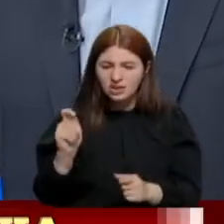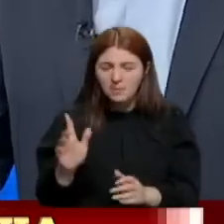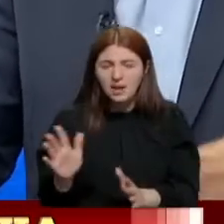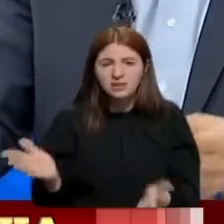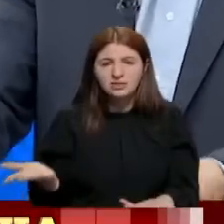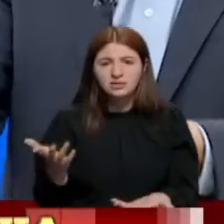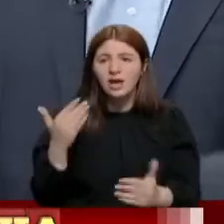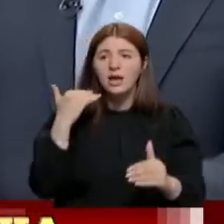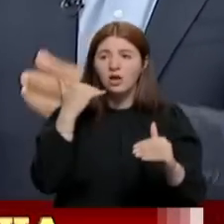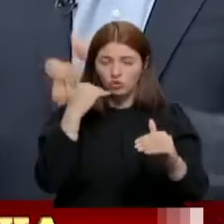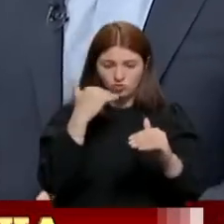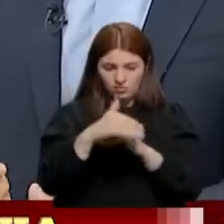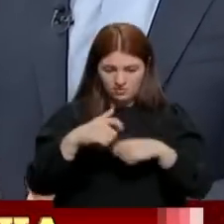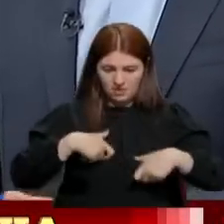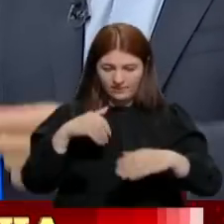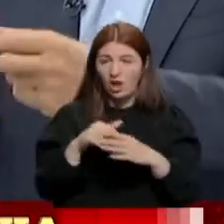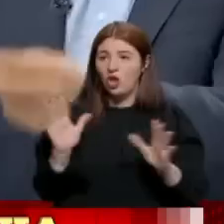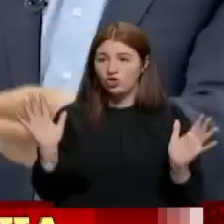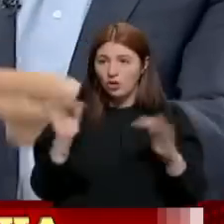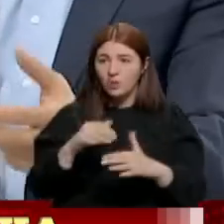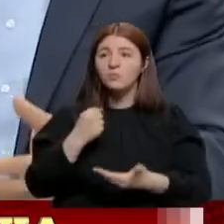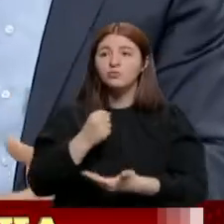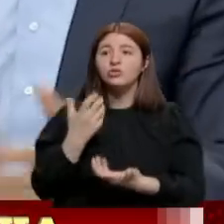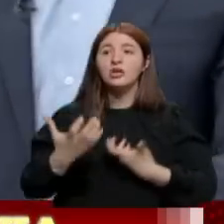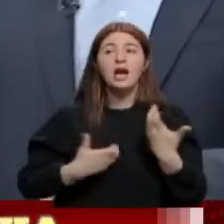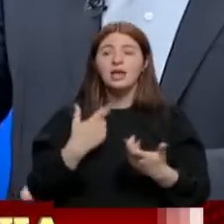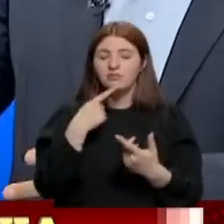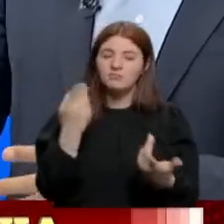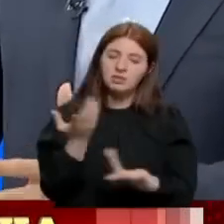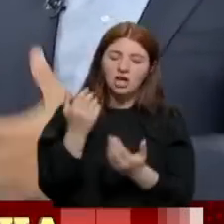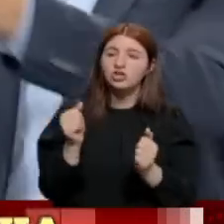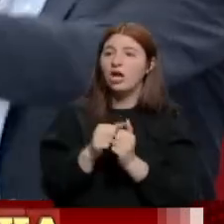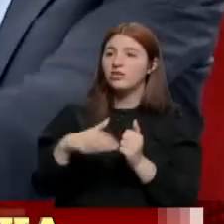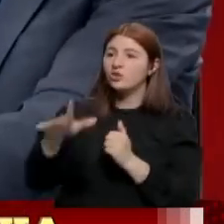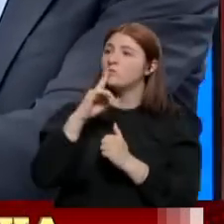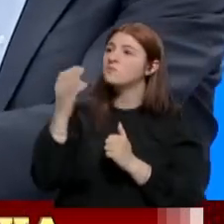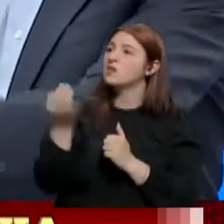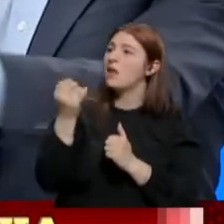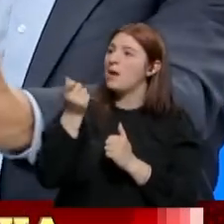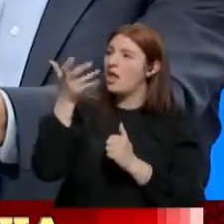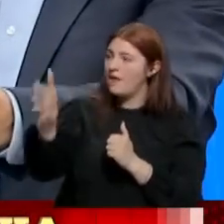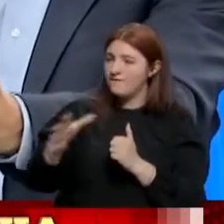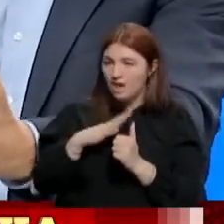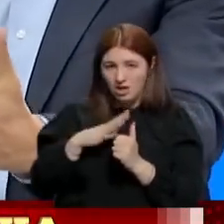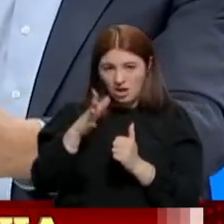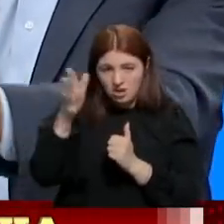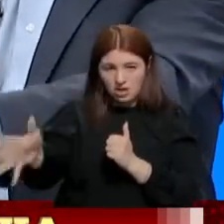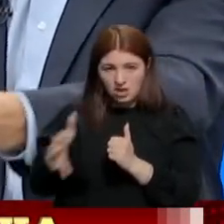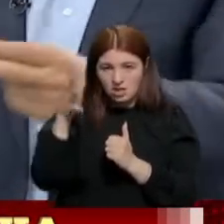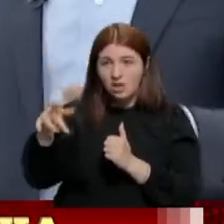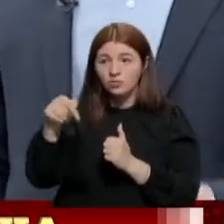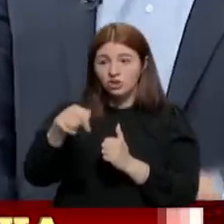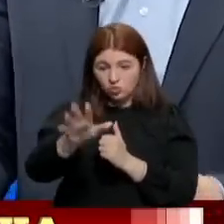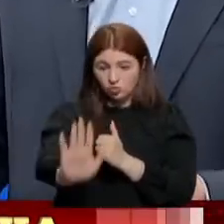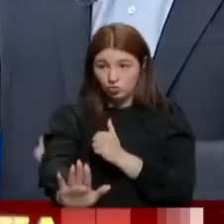yapamaz. Milletin vekilleri toplanırlar, bütçe kaynaklarından diyelim ki yandaşlara 100 milyarlarca para akıyor, değil mi? Bunları